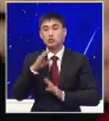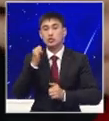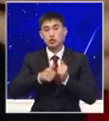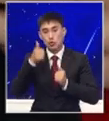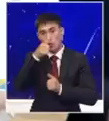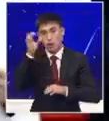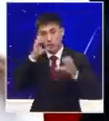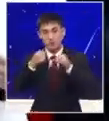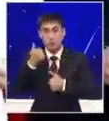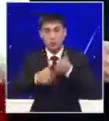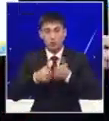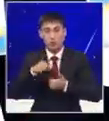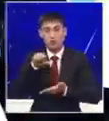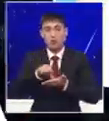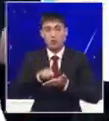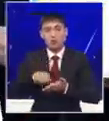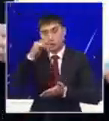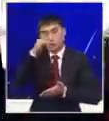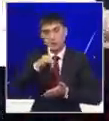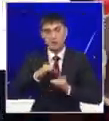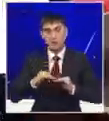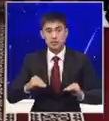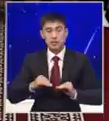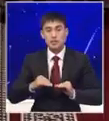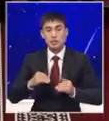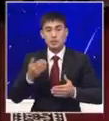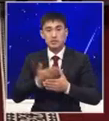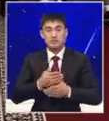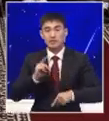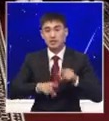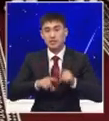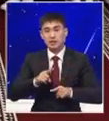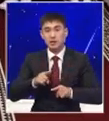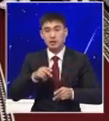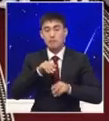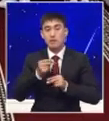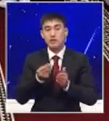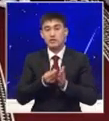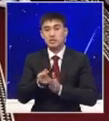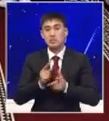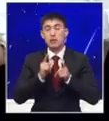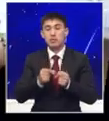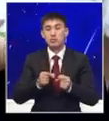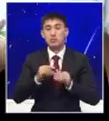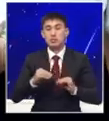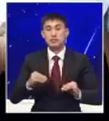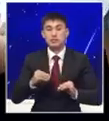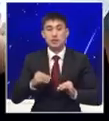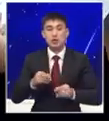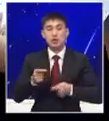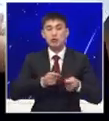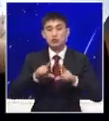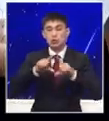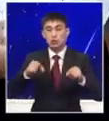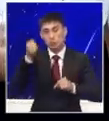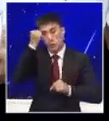ежегодных образовательных конкурсов. Участию в нем казахстанских школьников посодействовали родители. Они профинансировали поездку детей. В свою очередь, руководство